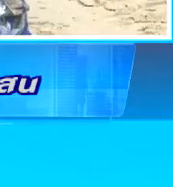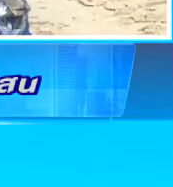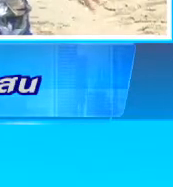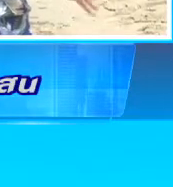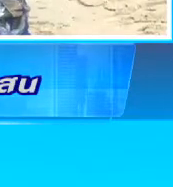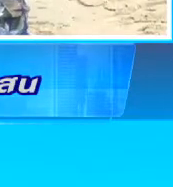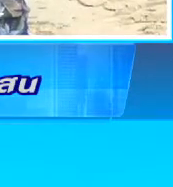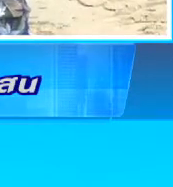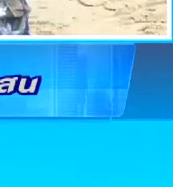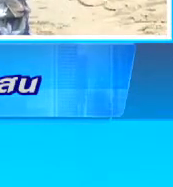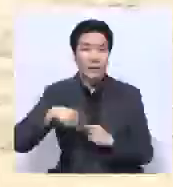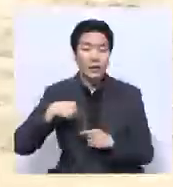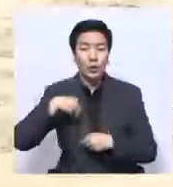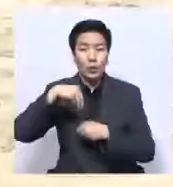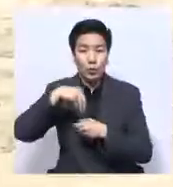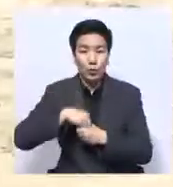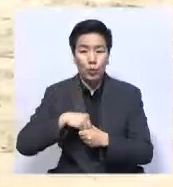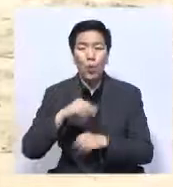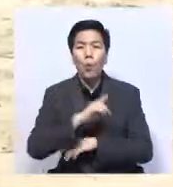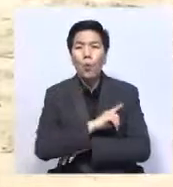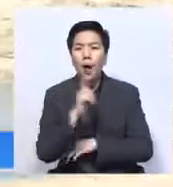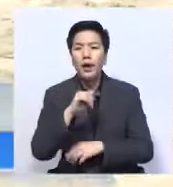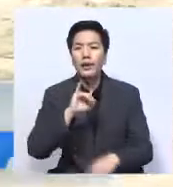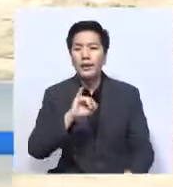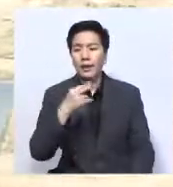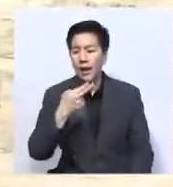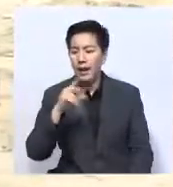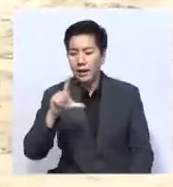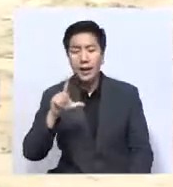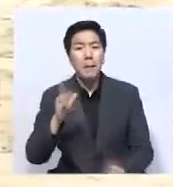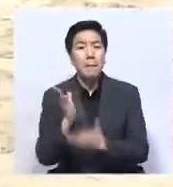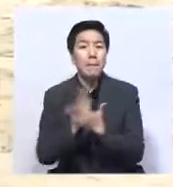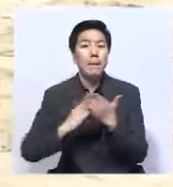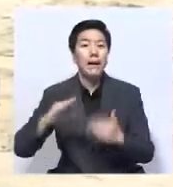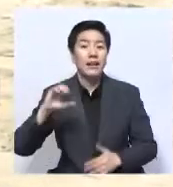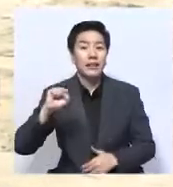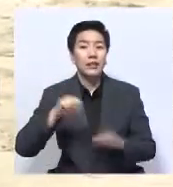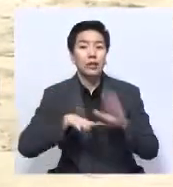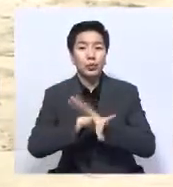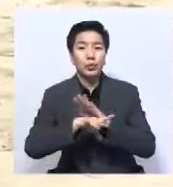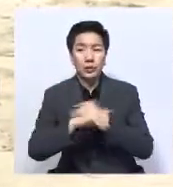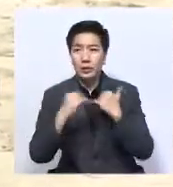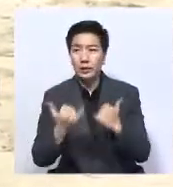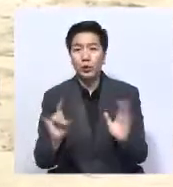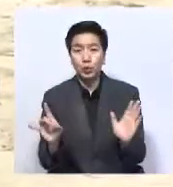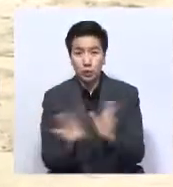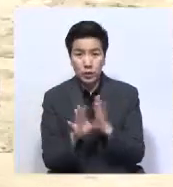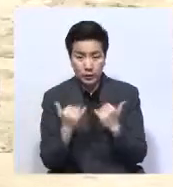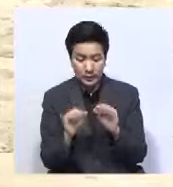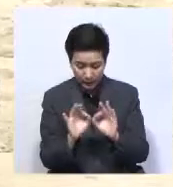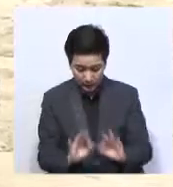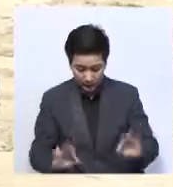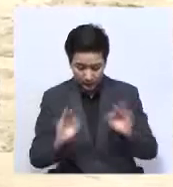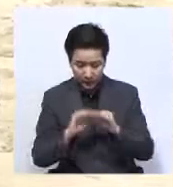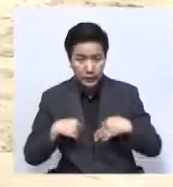ขอบคุณค่ะขณะนี้ฉันอยู่ที่งานวันไหลบางแสนที่จังหวัดชลบุรีซึ่งวันนี้จะเป็นวันสุดท้ายแล้วค่ะโดยไฮไลท์สำคัญในวันนี้ค่ะได้มี